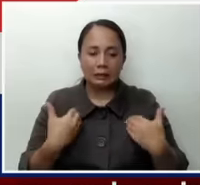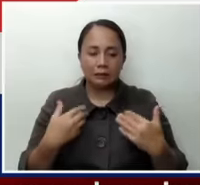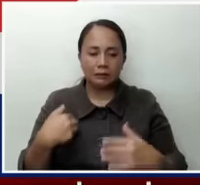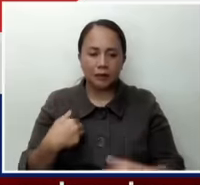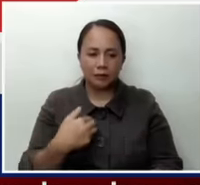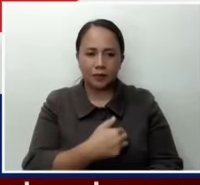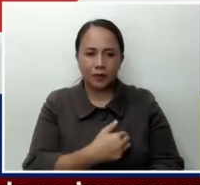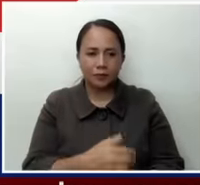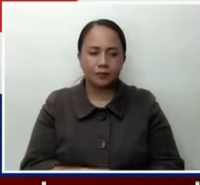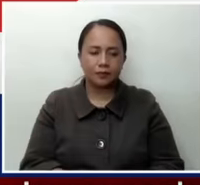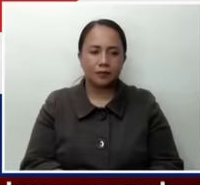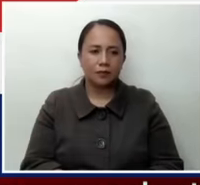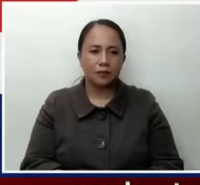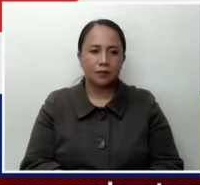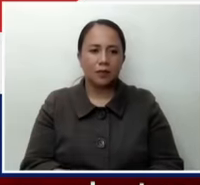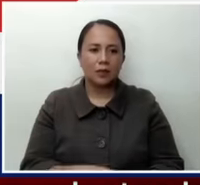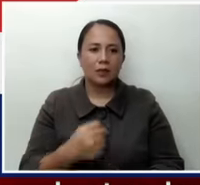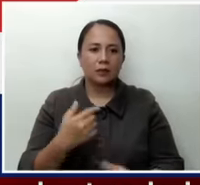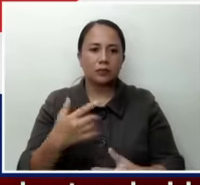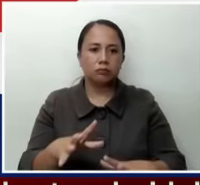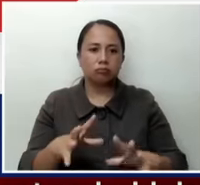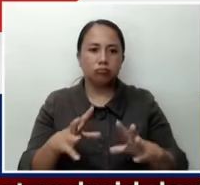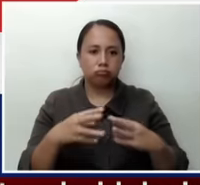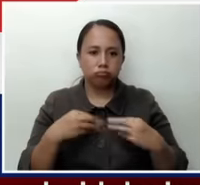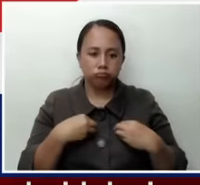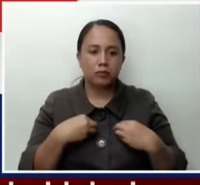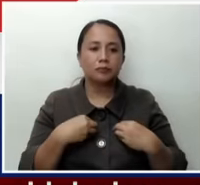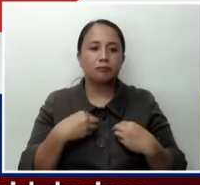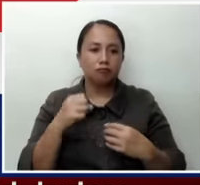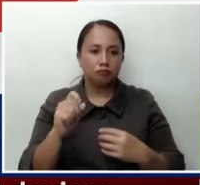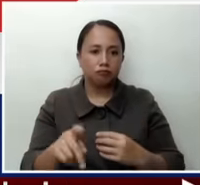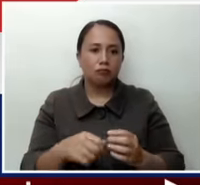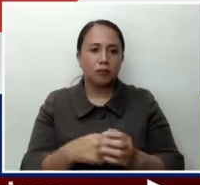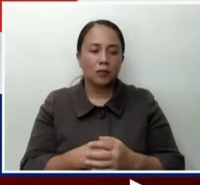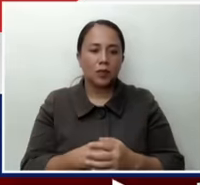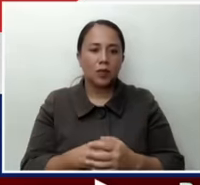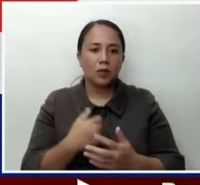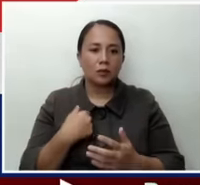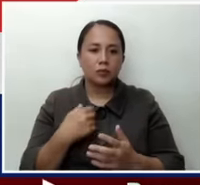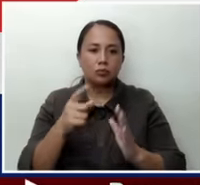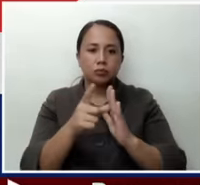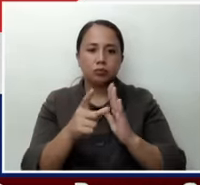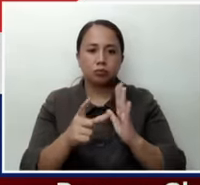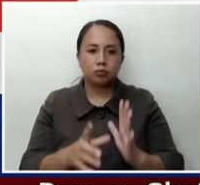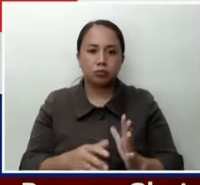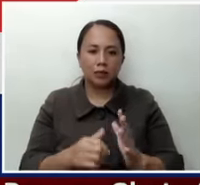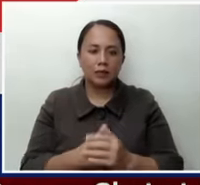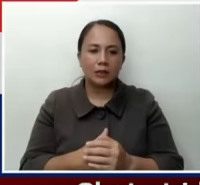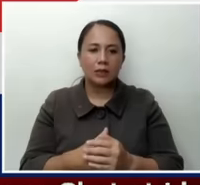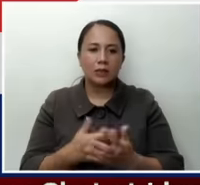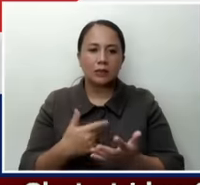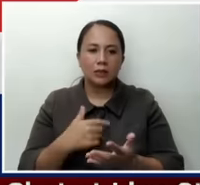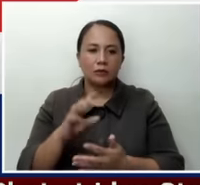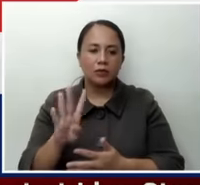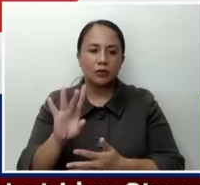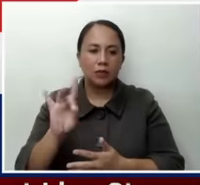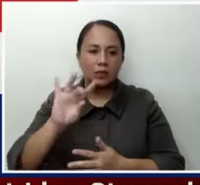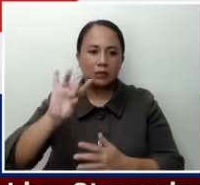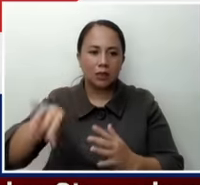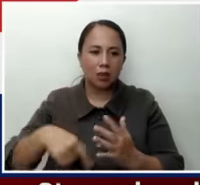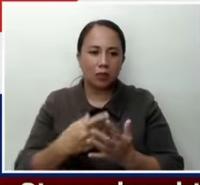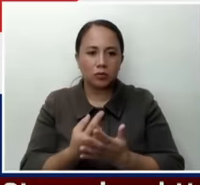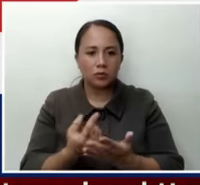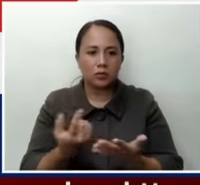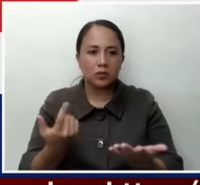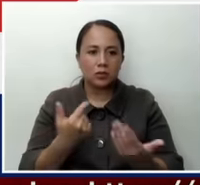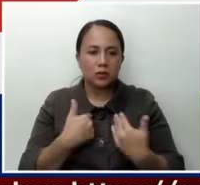my mind, pag na-receive ko na yon, okay na yon. No? So as the counsel on record, tatakbo na yung 48 hours. We are deliberating still,